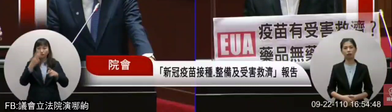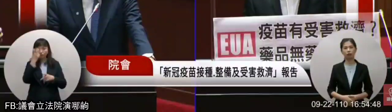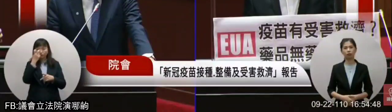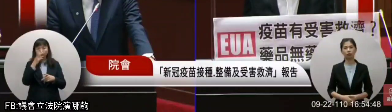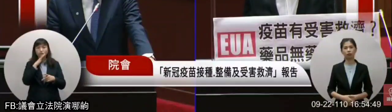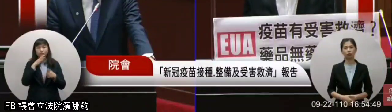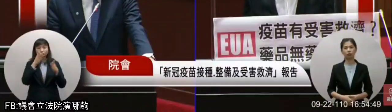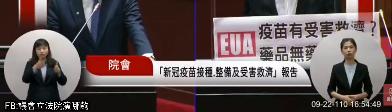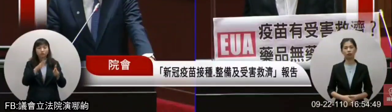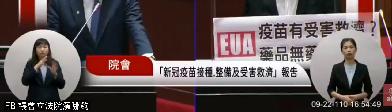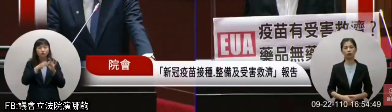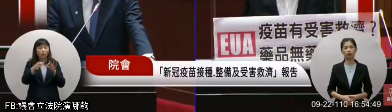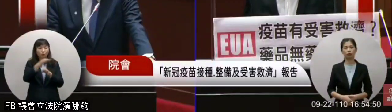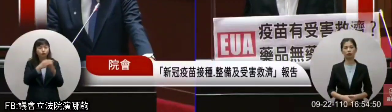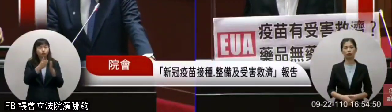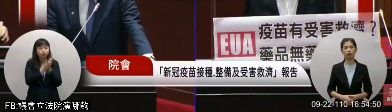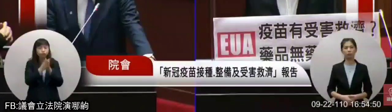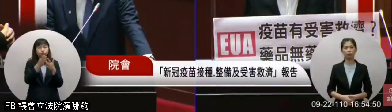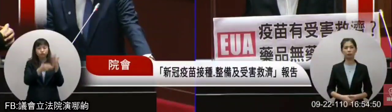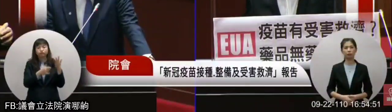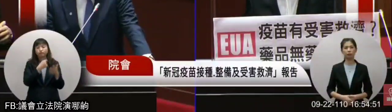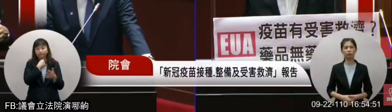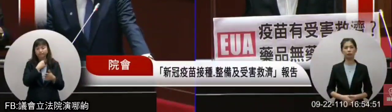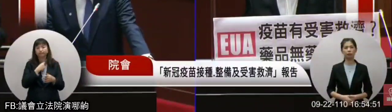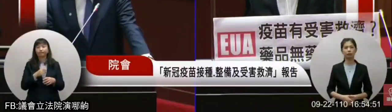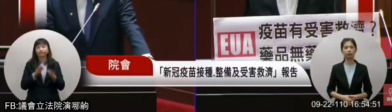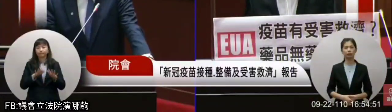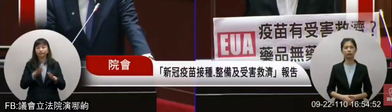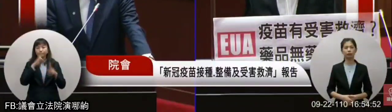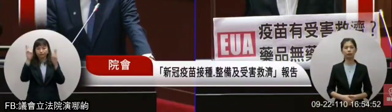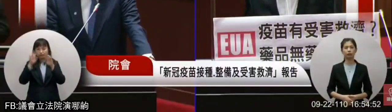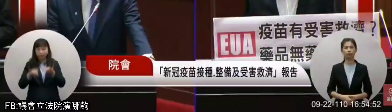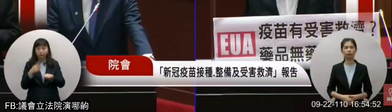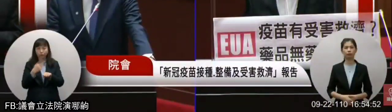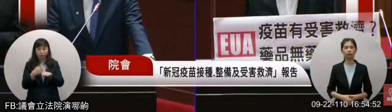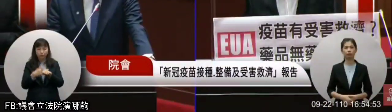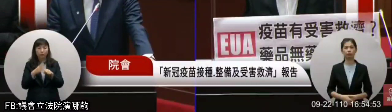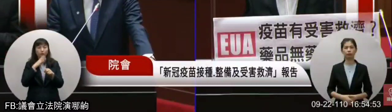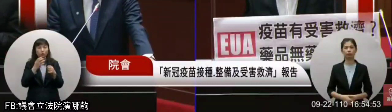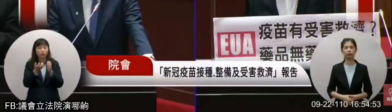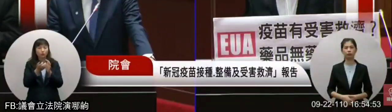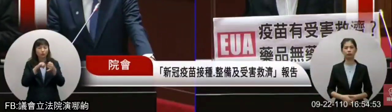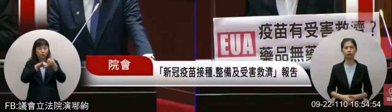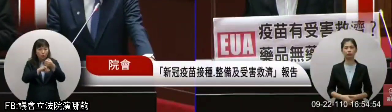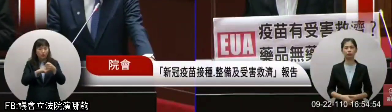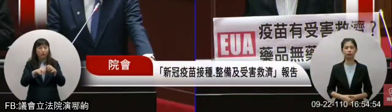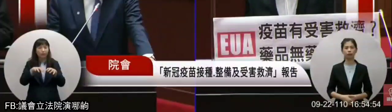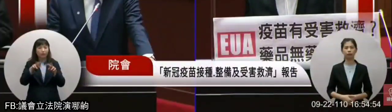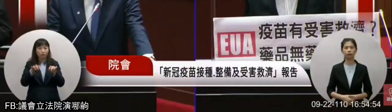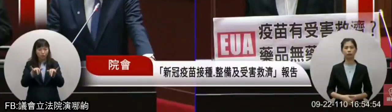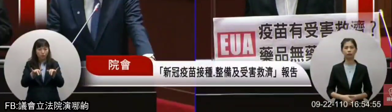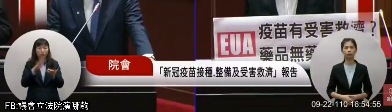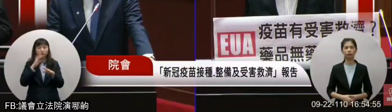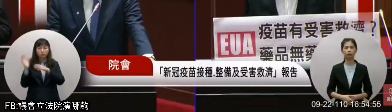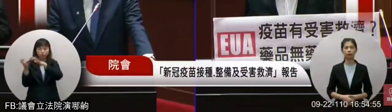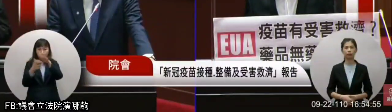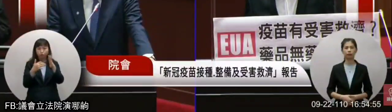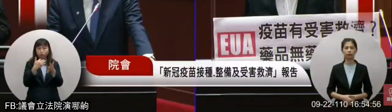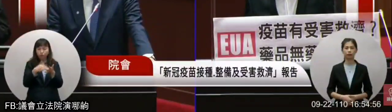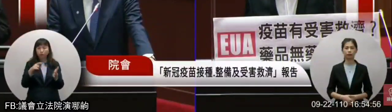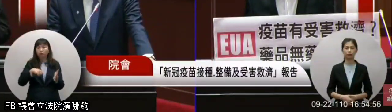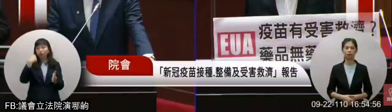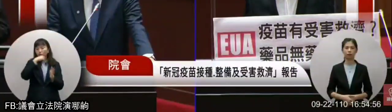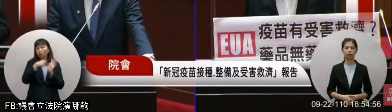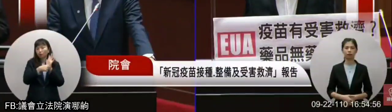也会要求了哈。那但事实上，我们在这个电脑的科技或整个预约的平台，这也是在世界里面也算是有名